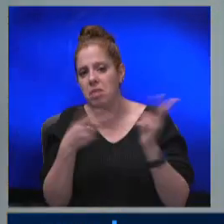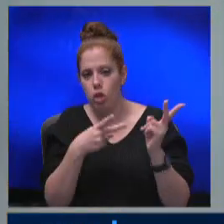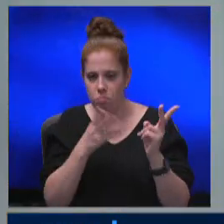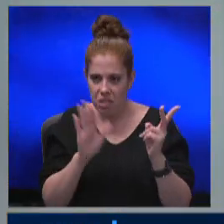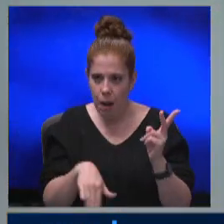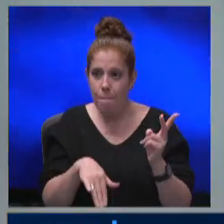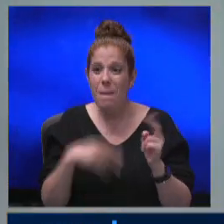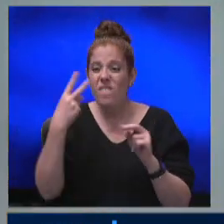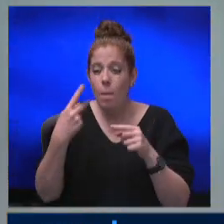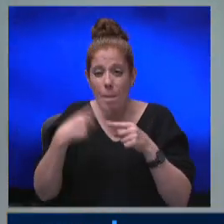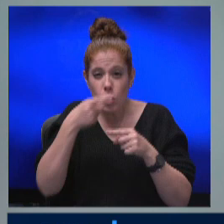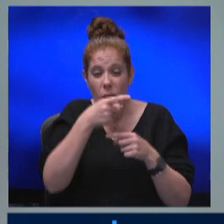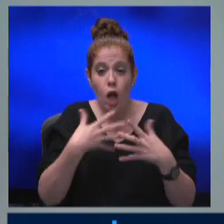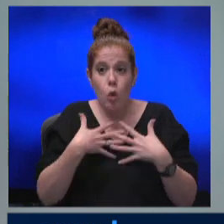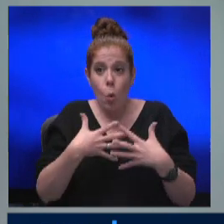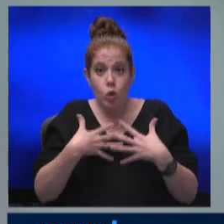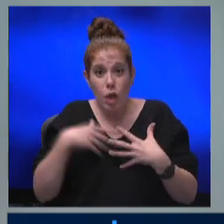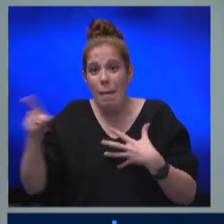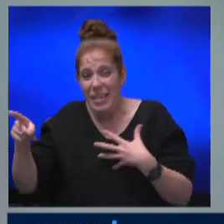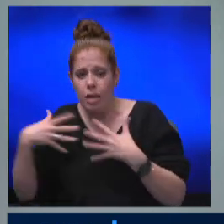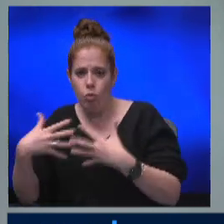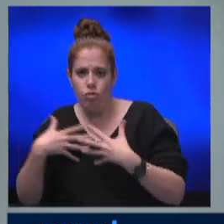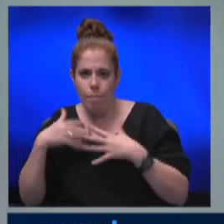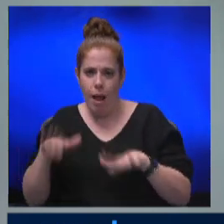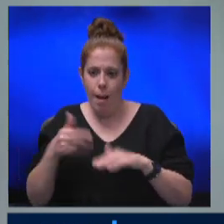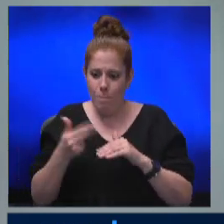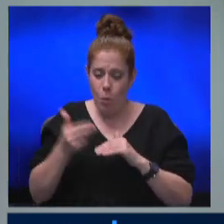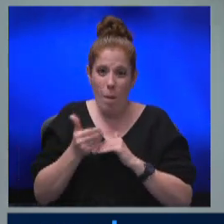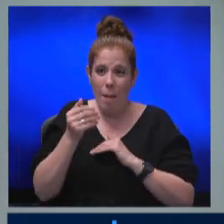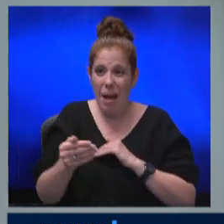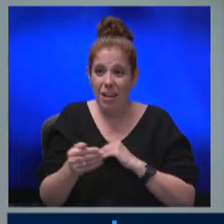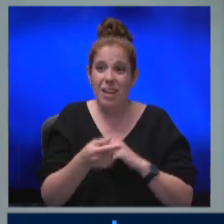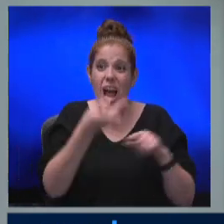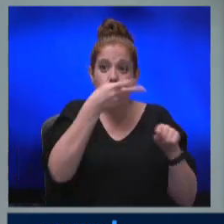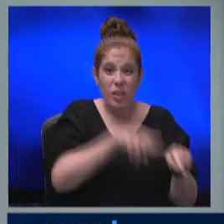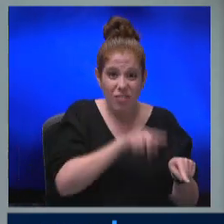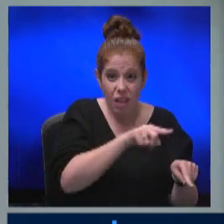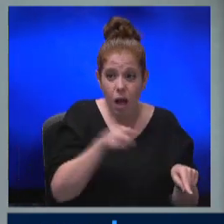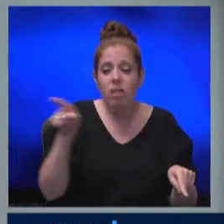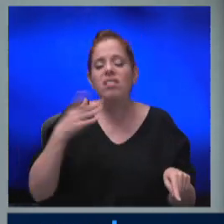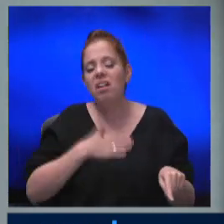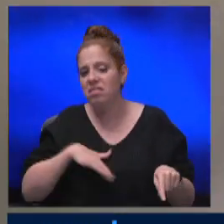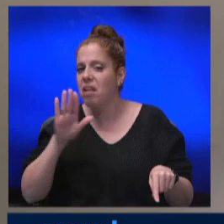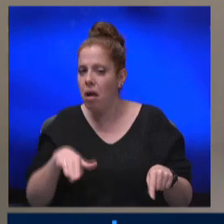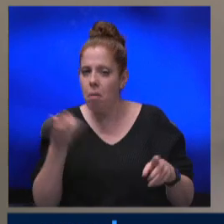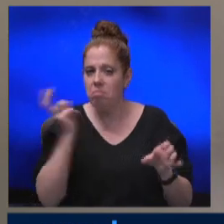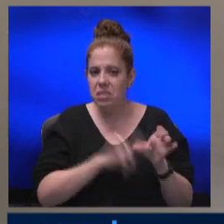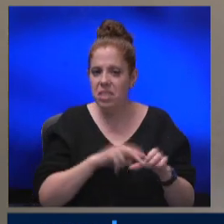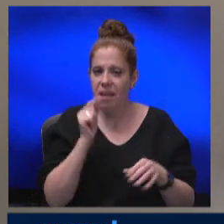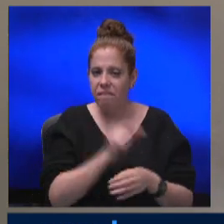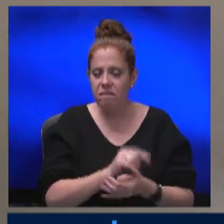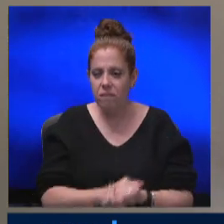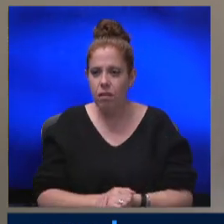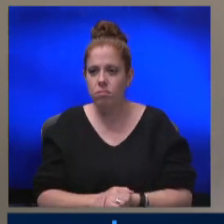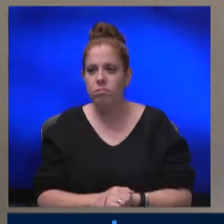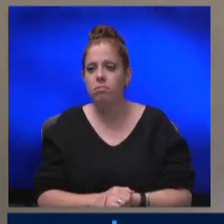ויומיים בדיוק אחרי שהוא נשם, היא נשימה. אחרי שהוא נפטר, גם היא רצתה ללכת אליו. נג'ת